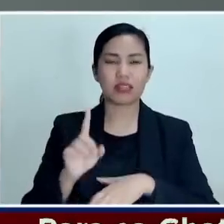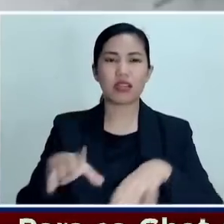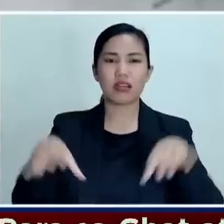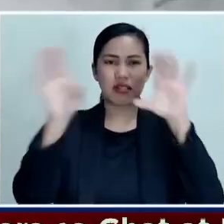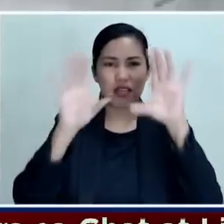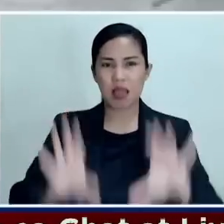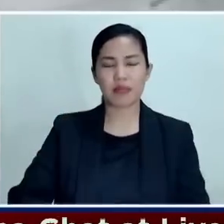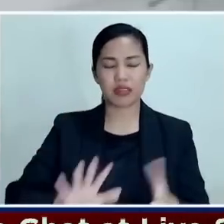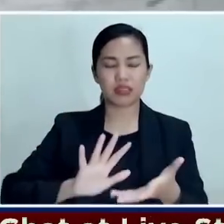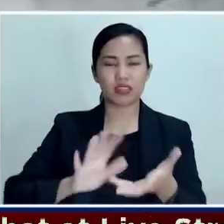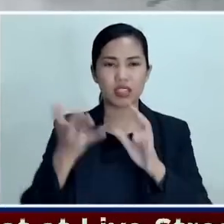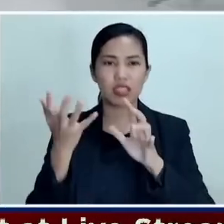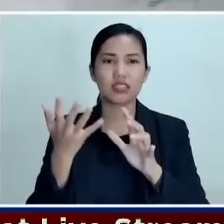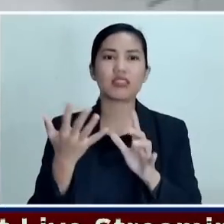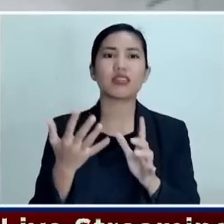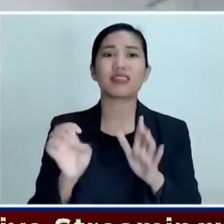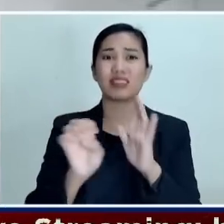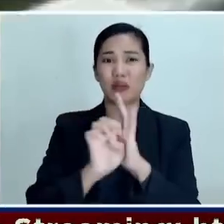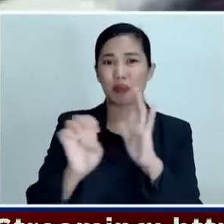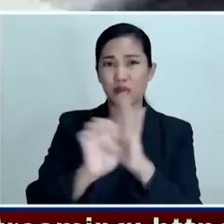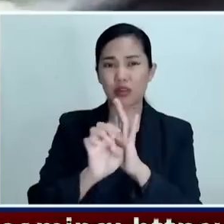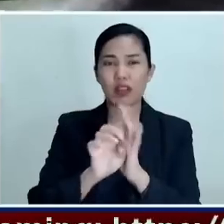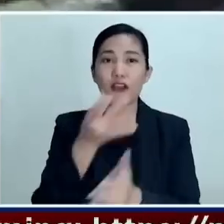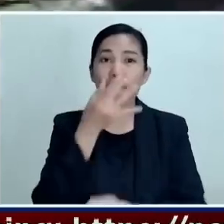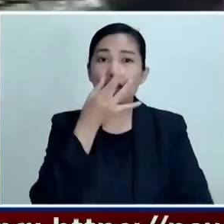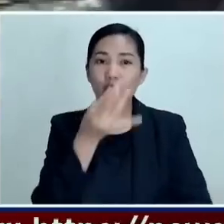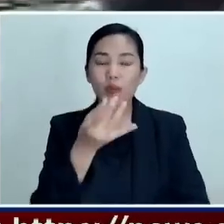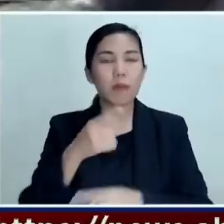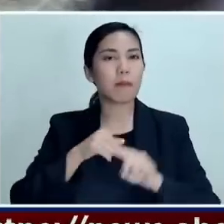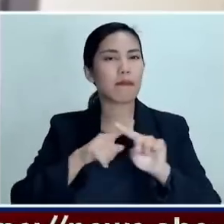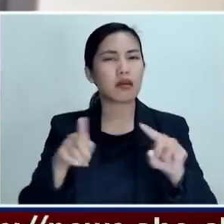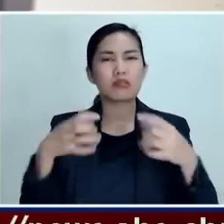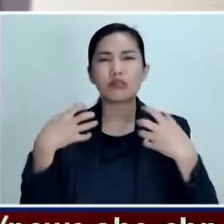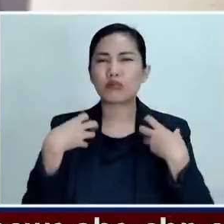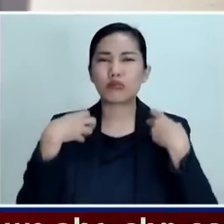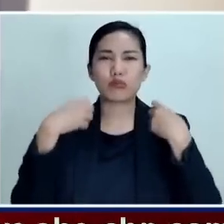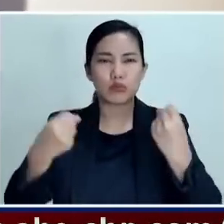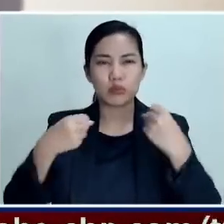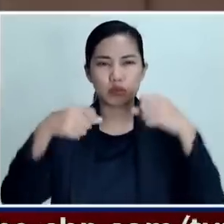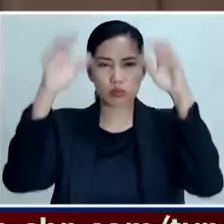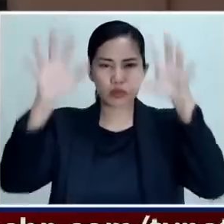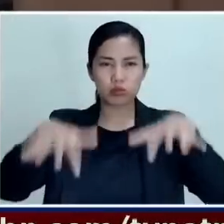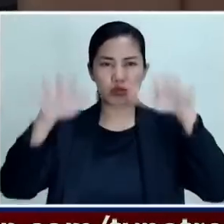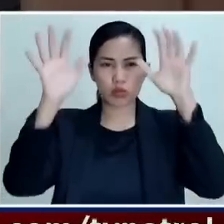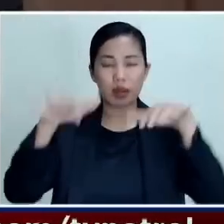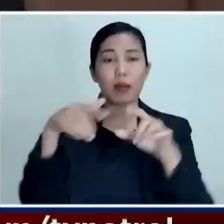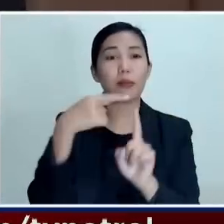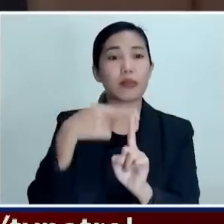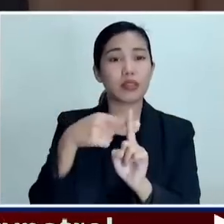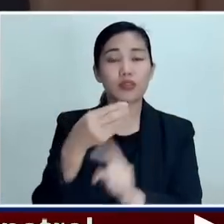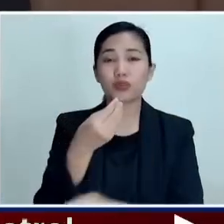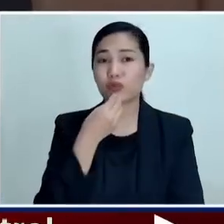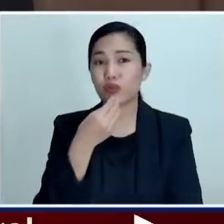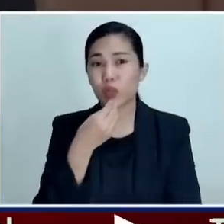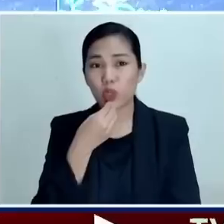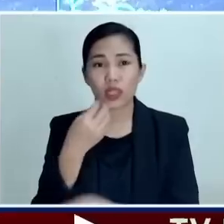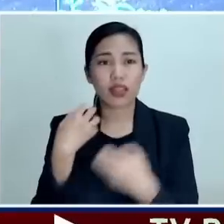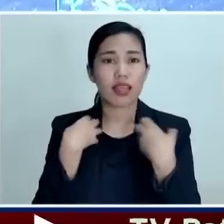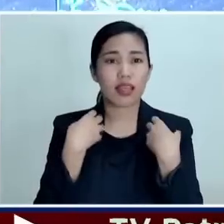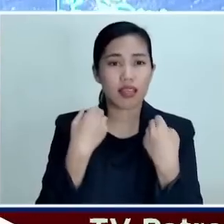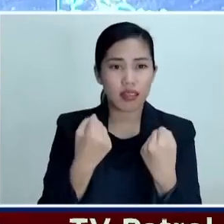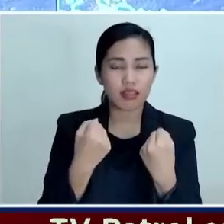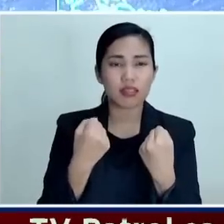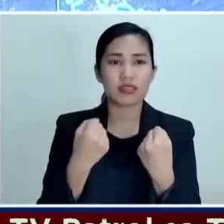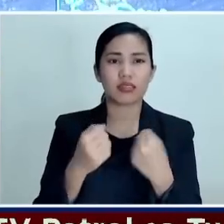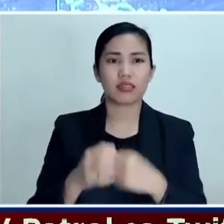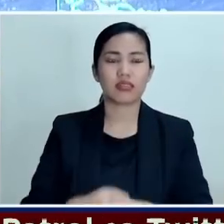kaunti pero malalakas na bagyo. Apektado rin ng climate change ang ating pagkain at kalusugan. Philippines